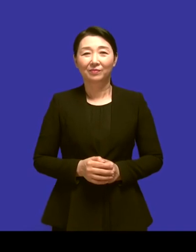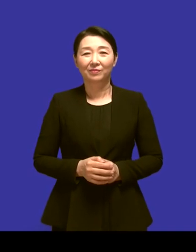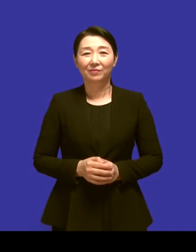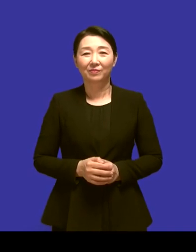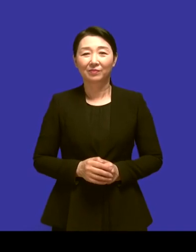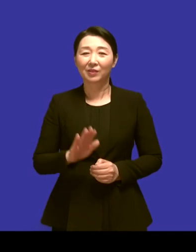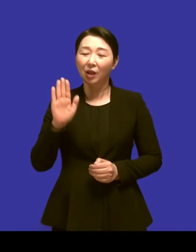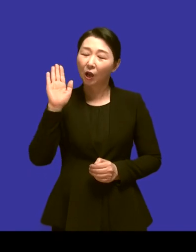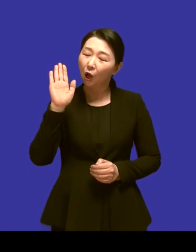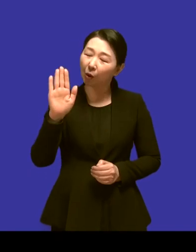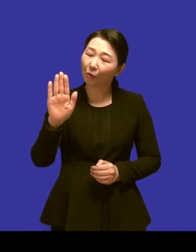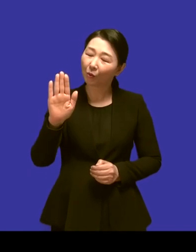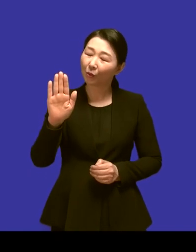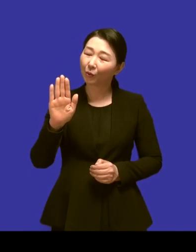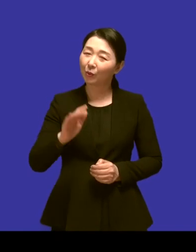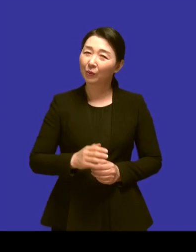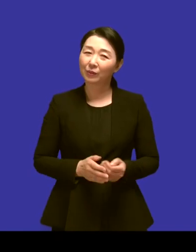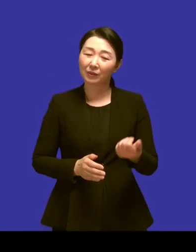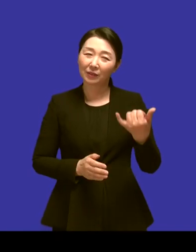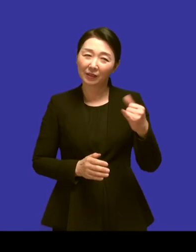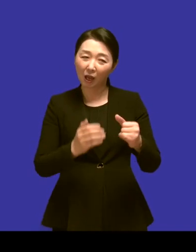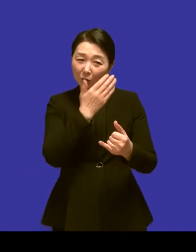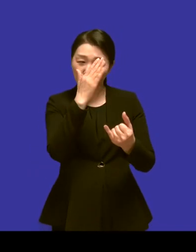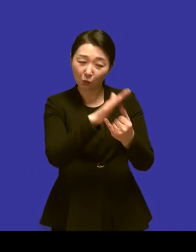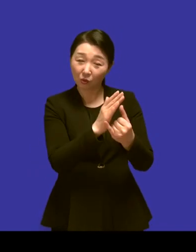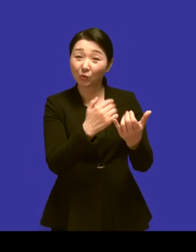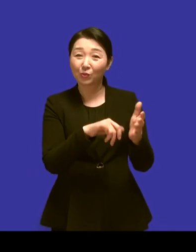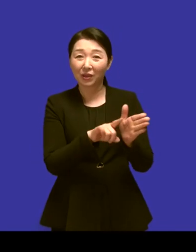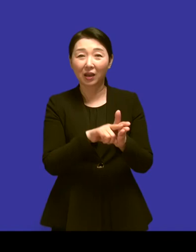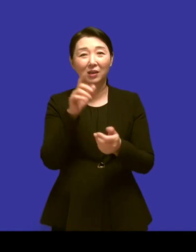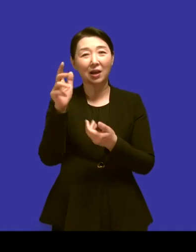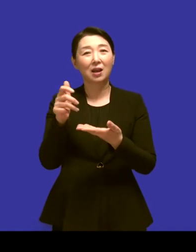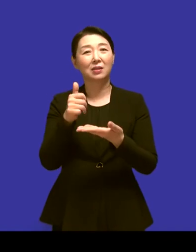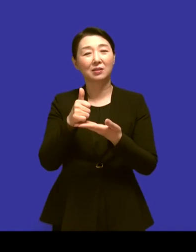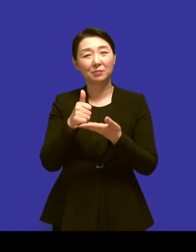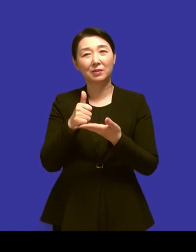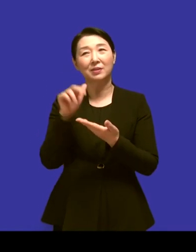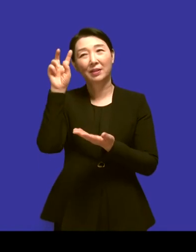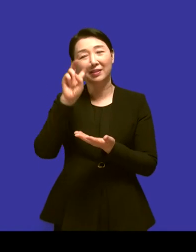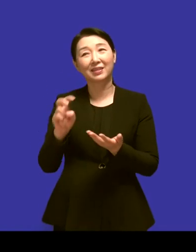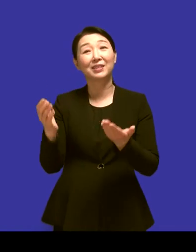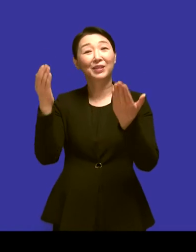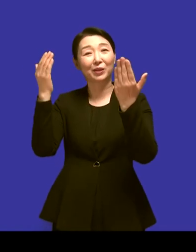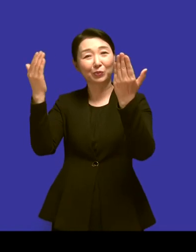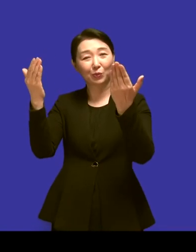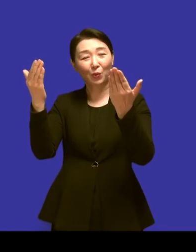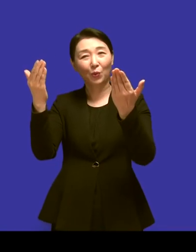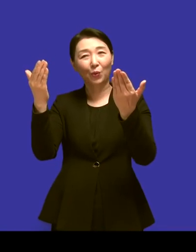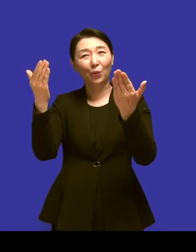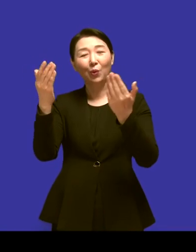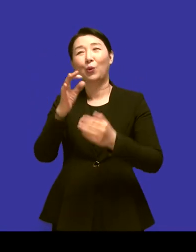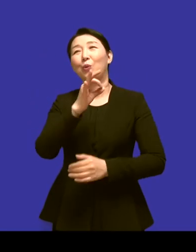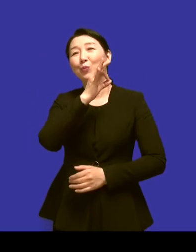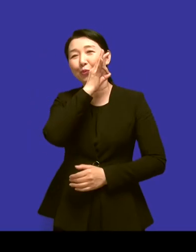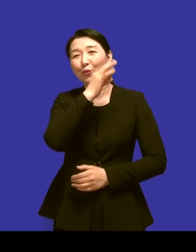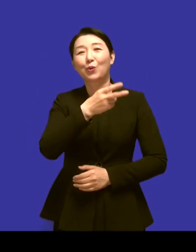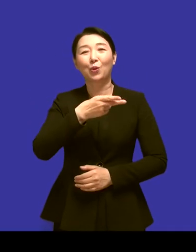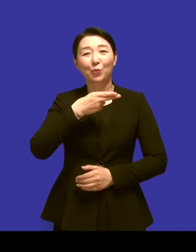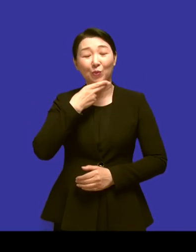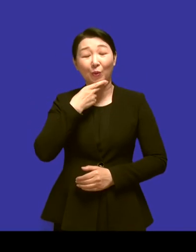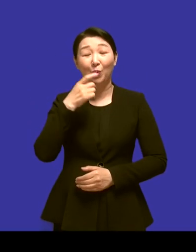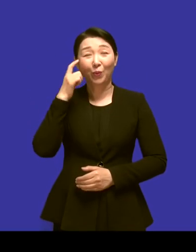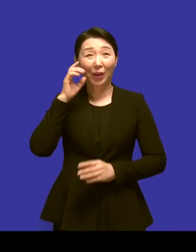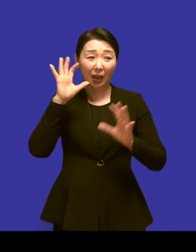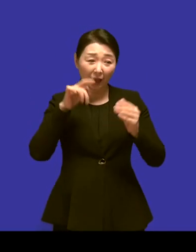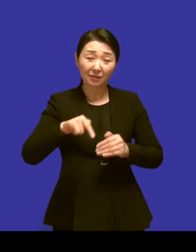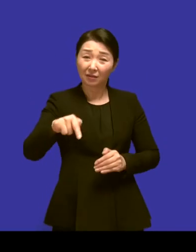뭔가 다음 세대들에 대한 그런 하나님을 더 찬양하는 게 부끄럽지 않은 이제 어린